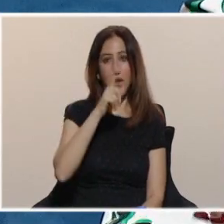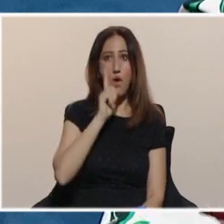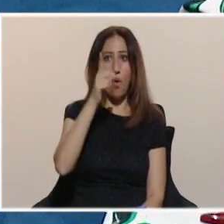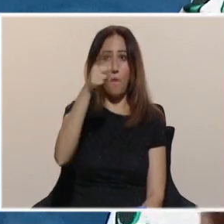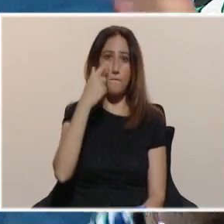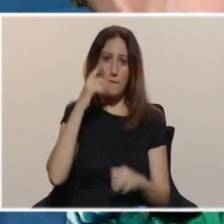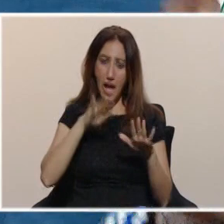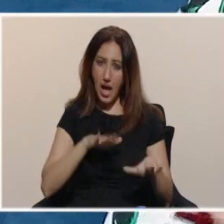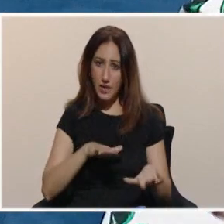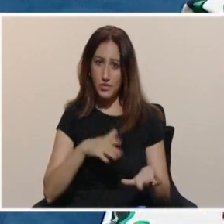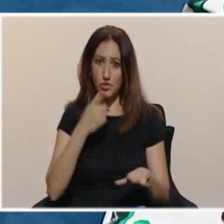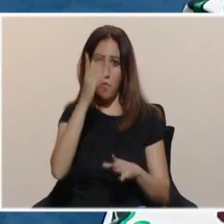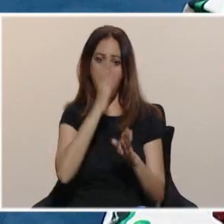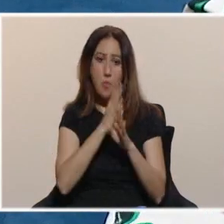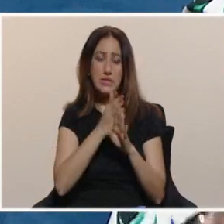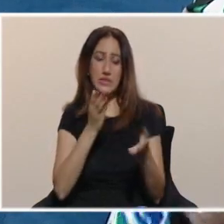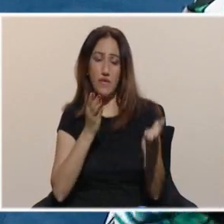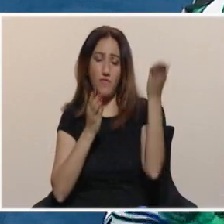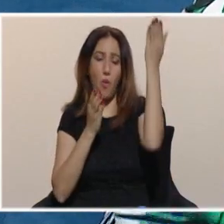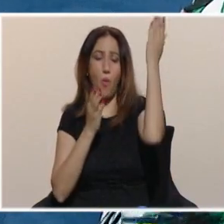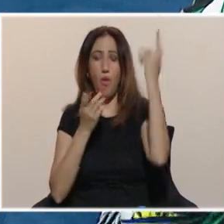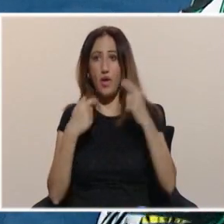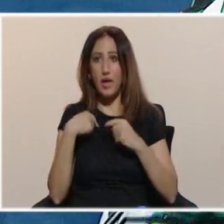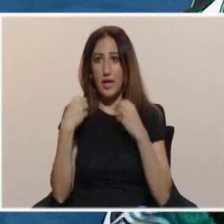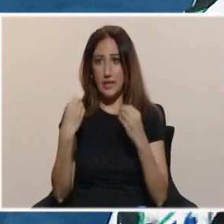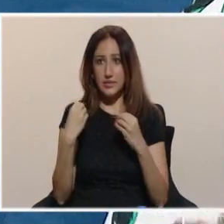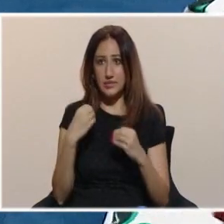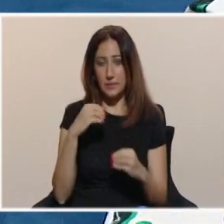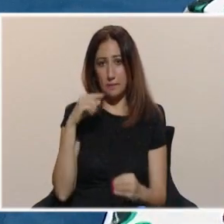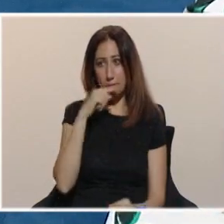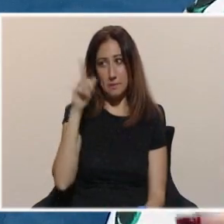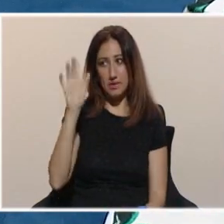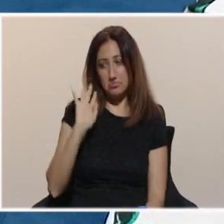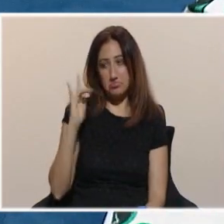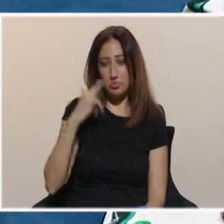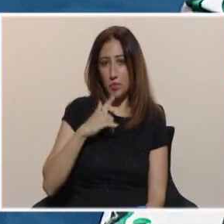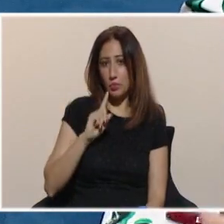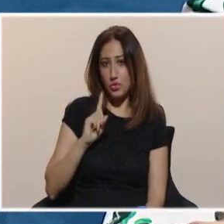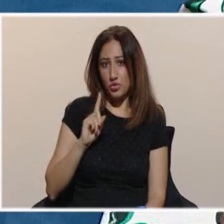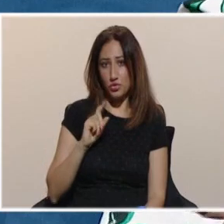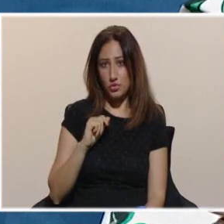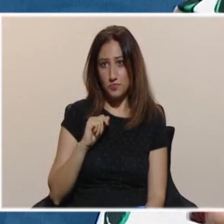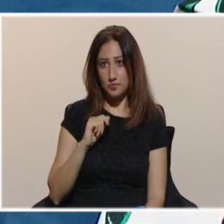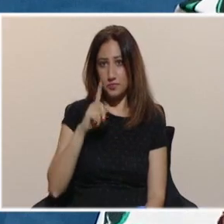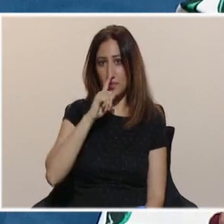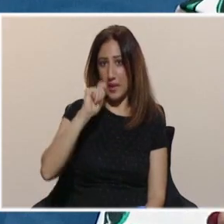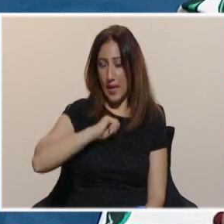اشمعنى انت ممثله وش يعني بنت يعني لا يعني